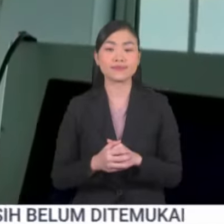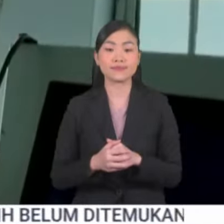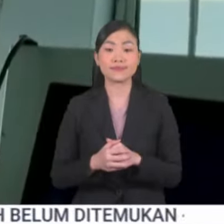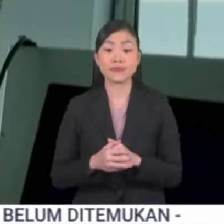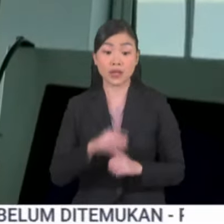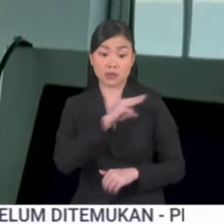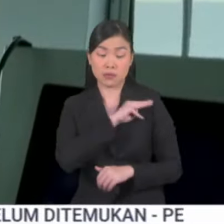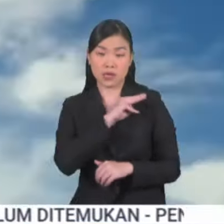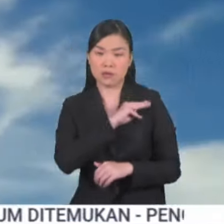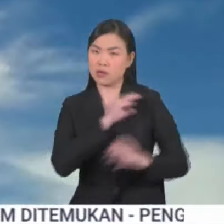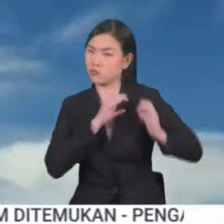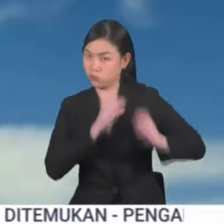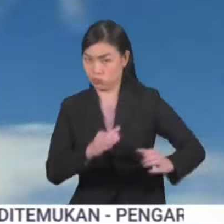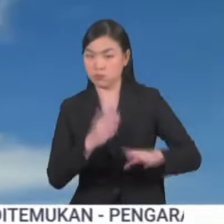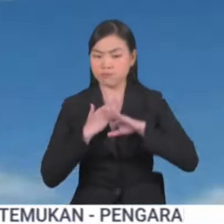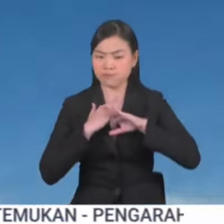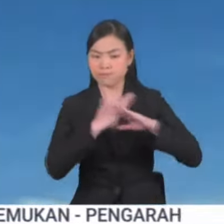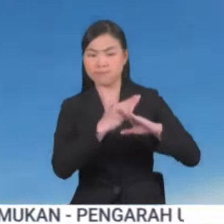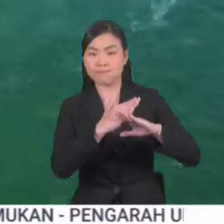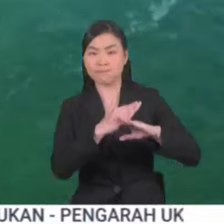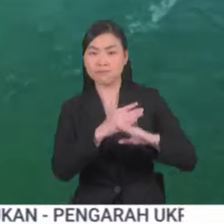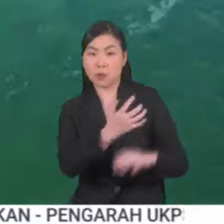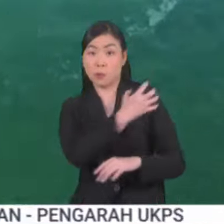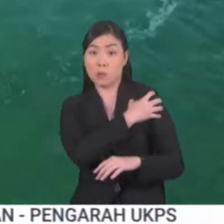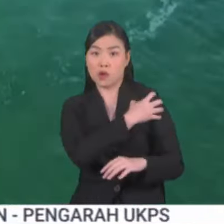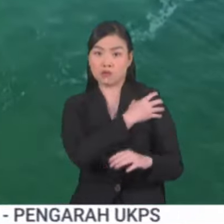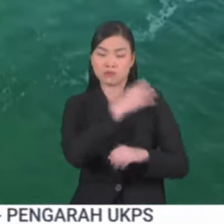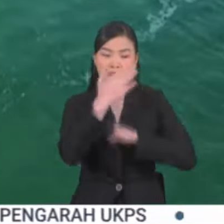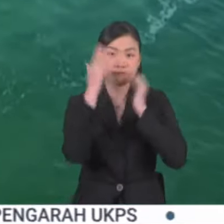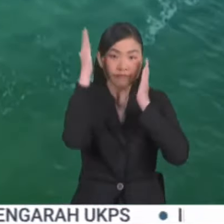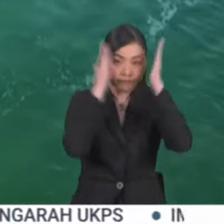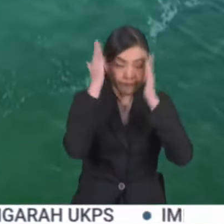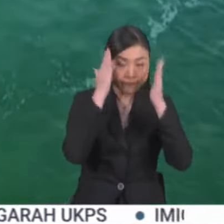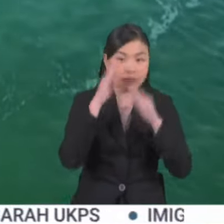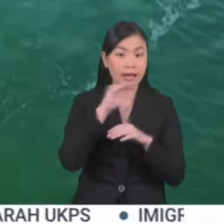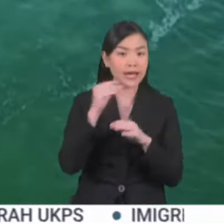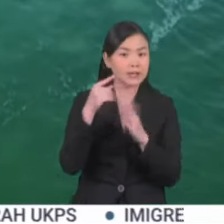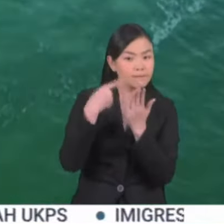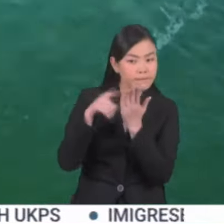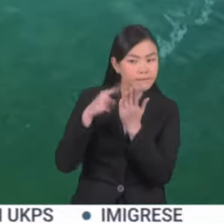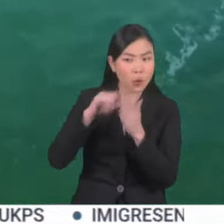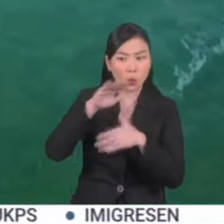Bagaimanapun, kementeriannya komited mempertahankan kedaulatan tanah air. Selain